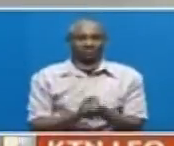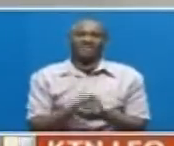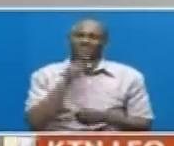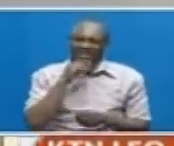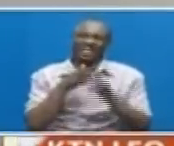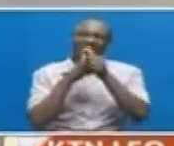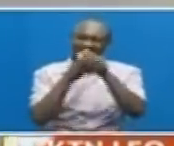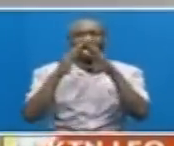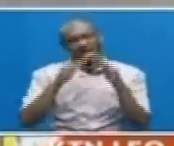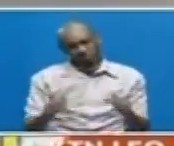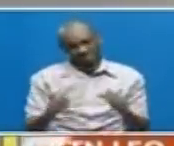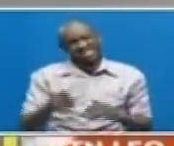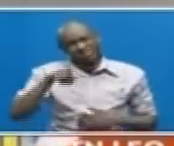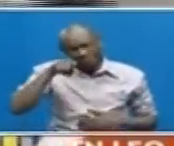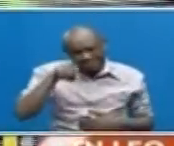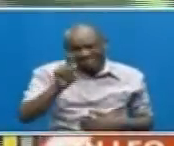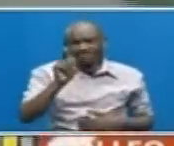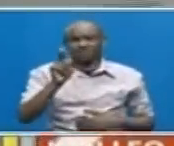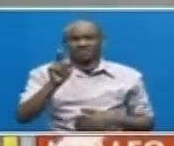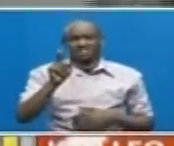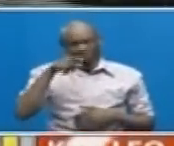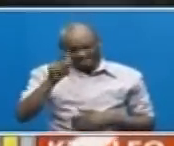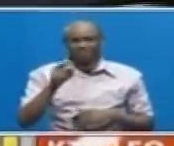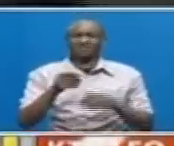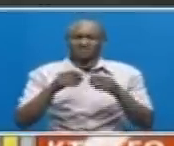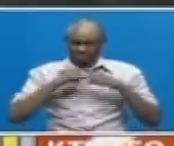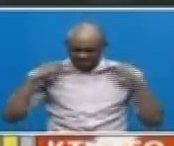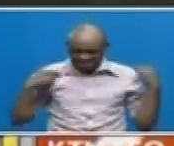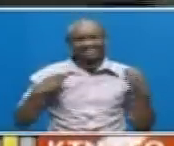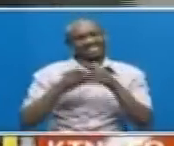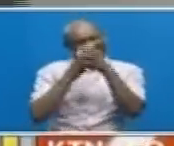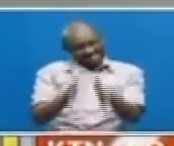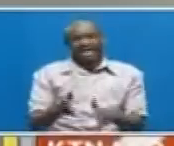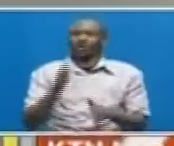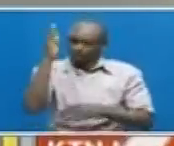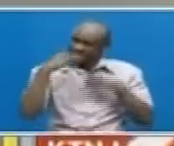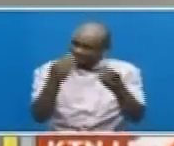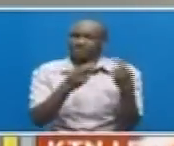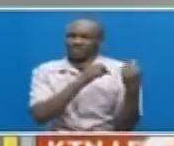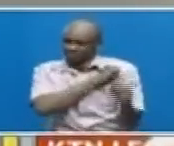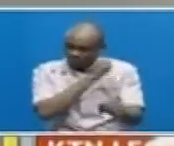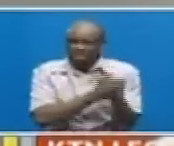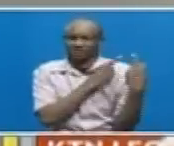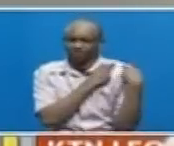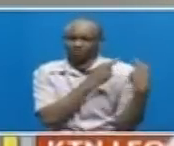nyumba na ndiye sasa priesthood, ndiye amepatiwa na Mungu aliye hai. Amempatia